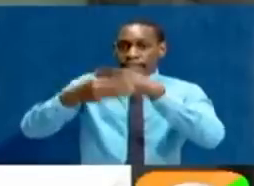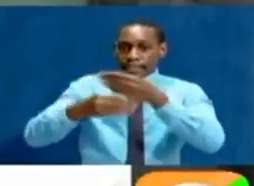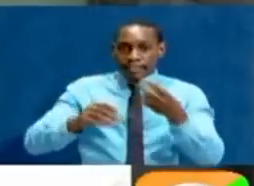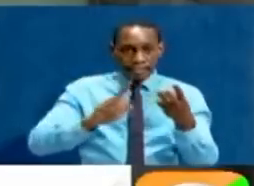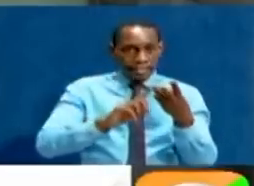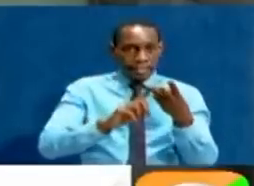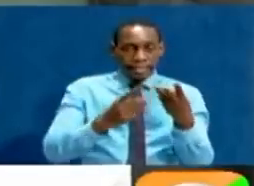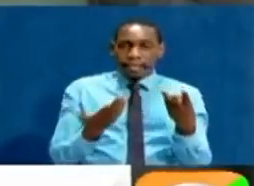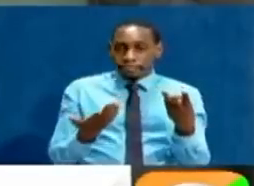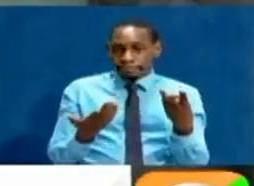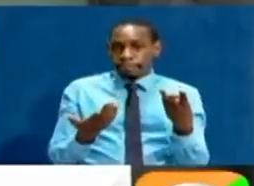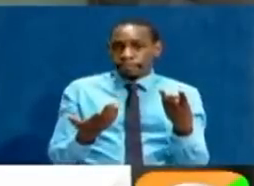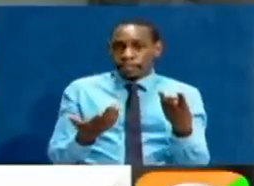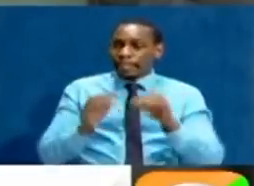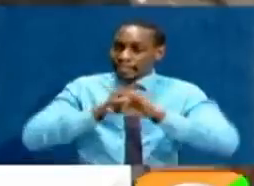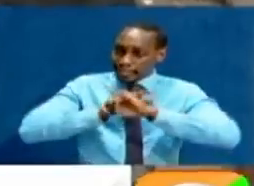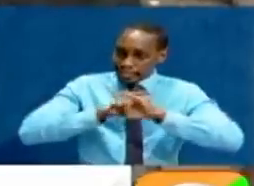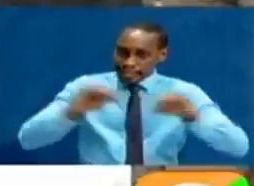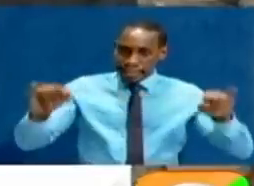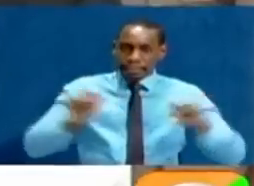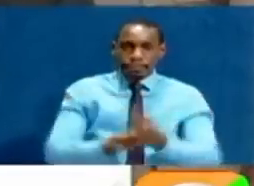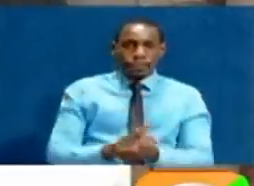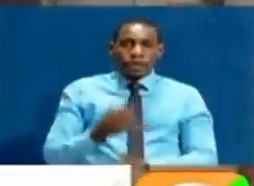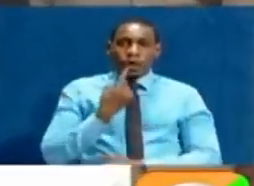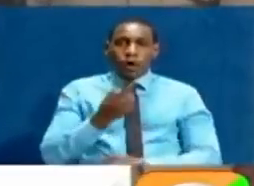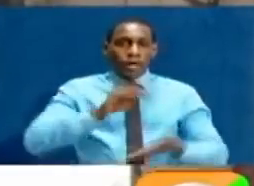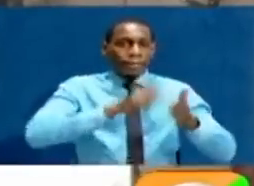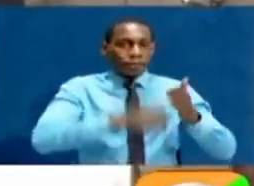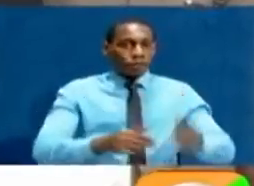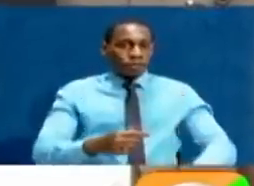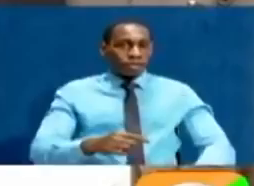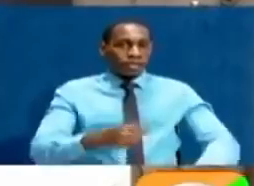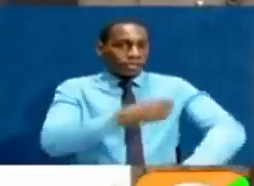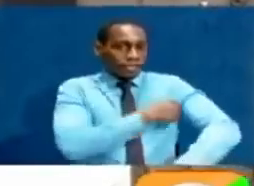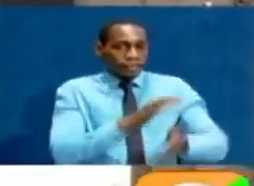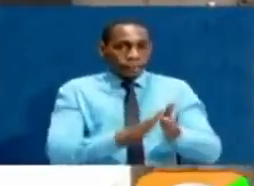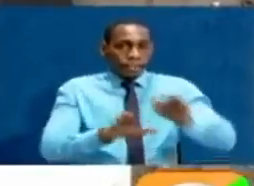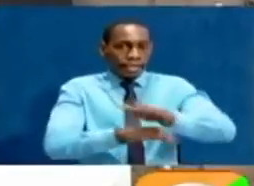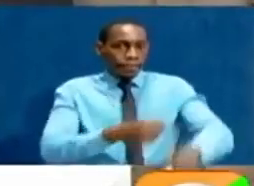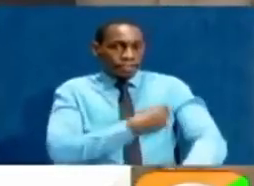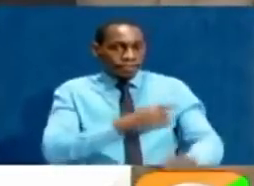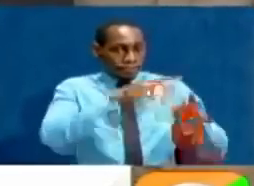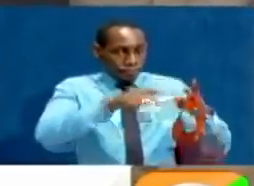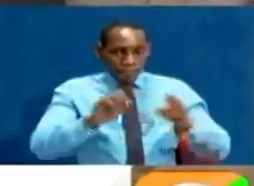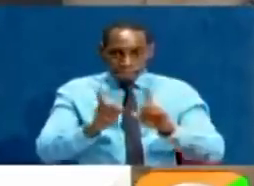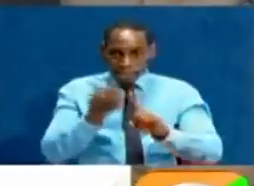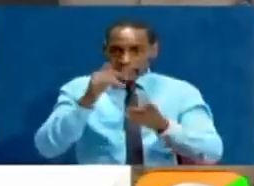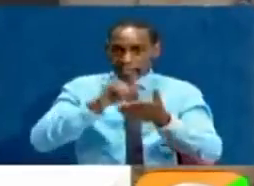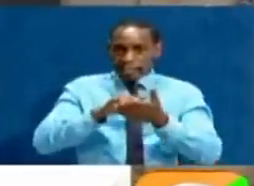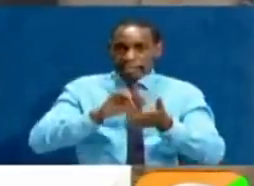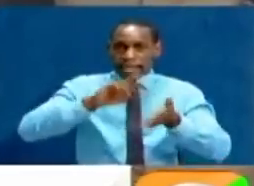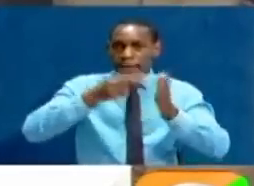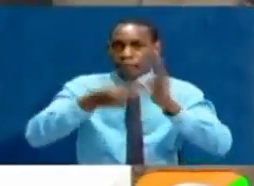in terms of cleanliness. Amri hii inamaanisha kuwa machifu na manaibu wao watakuwa mstari wa mbele kuhakikisha